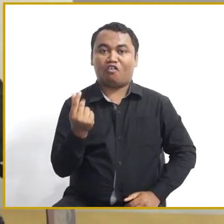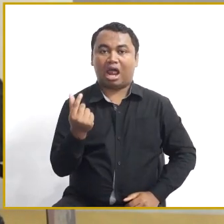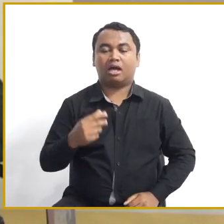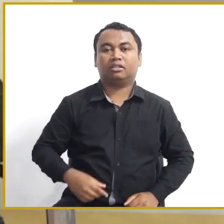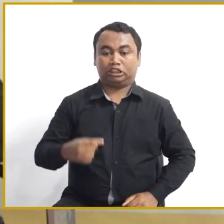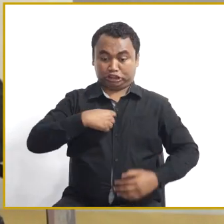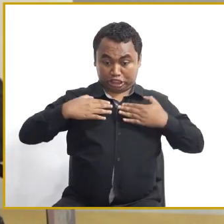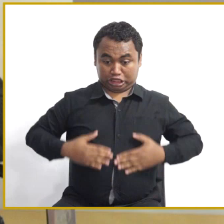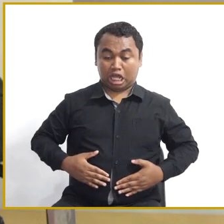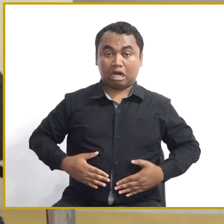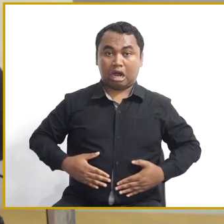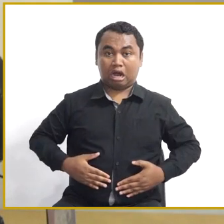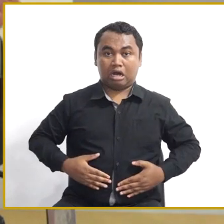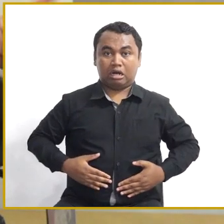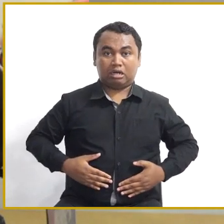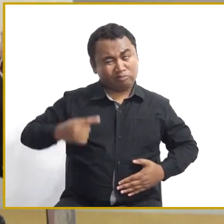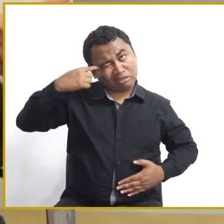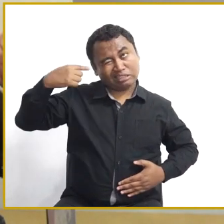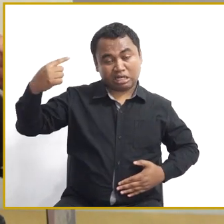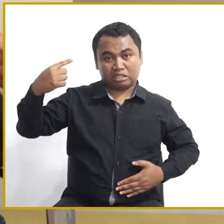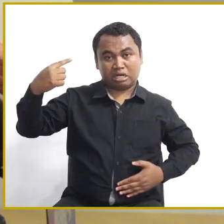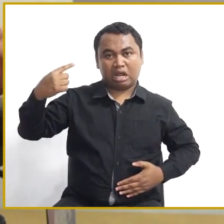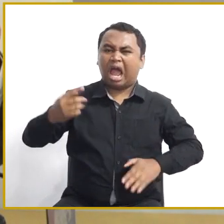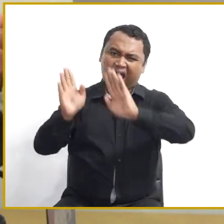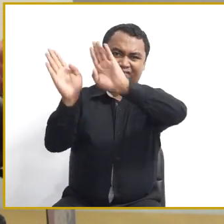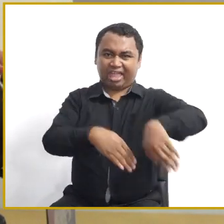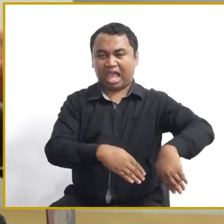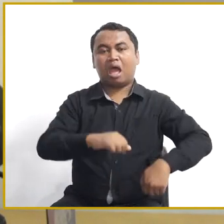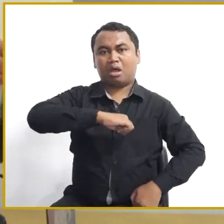zaho manokana zany a dia ajanoko